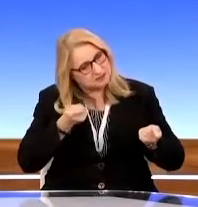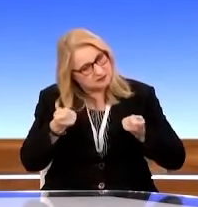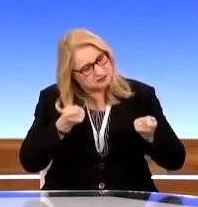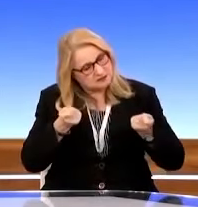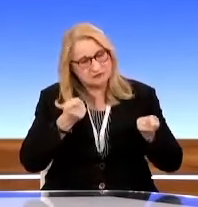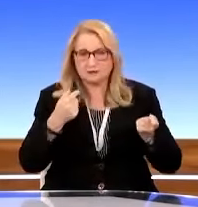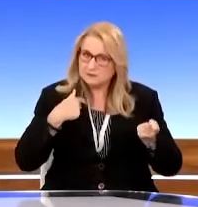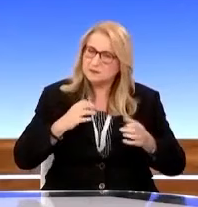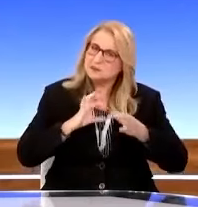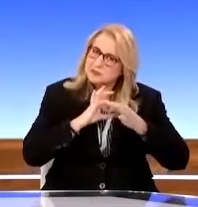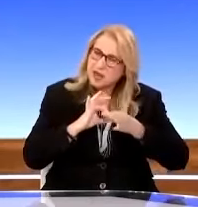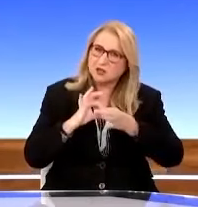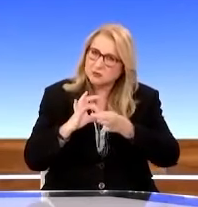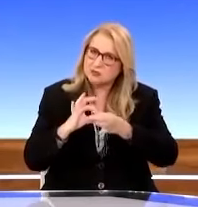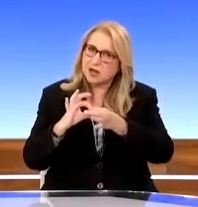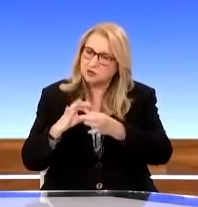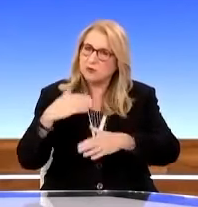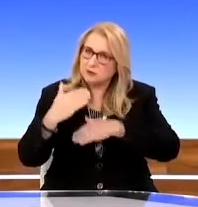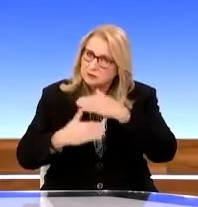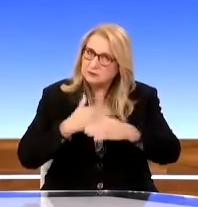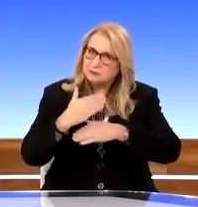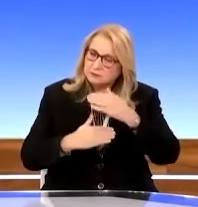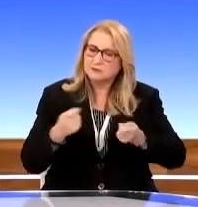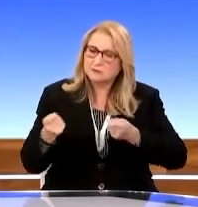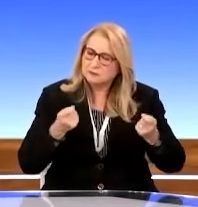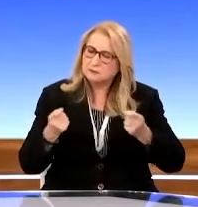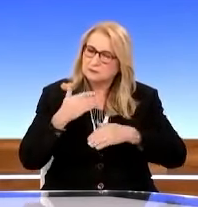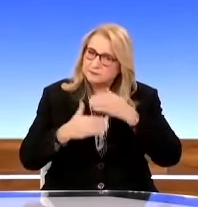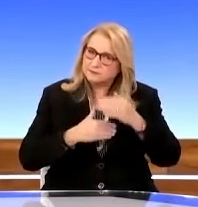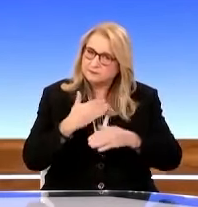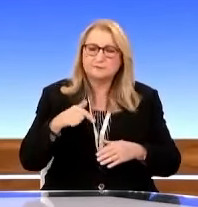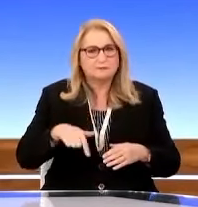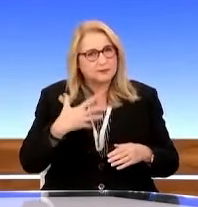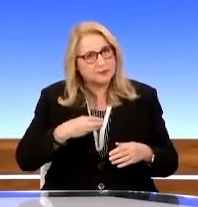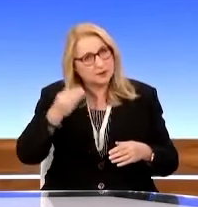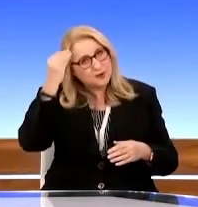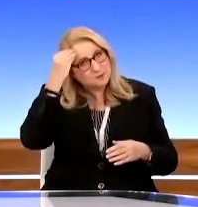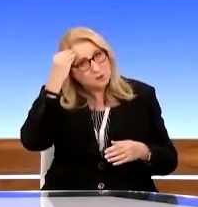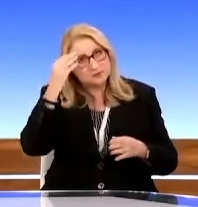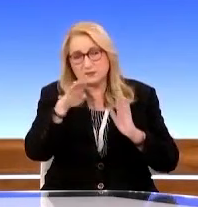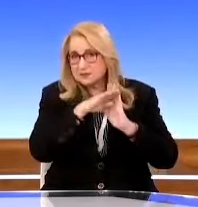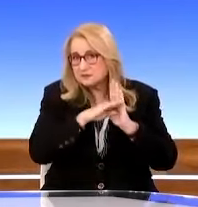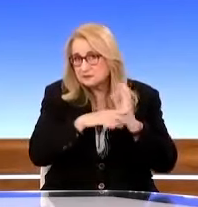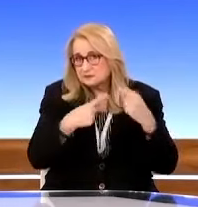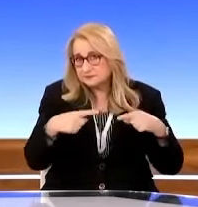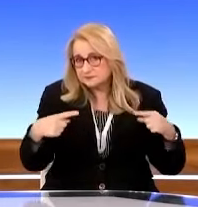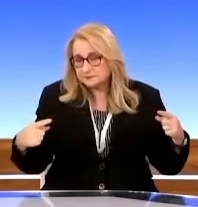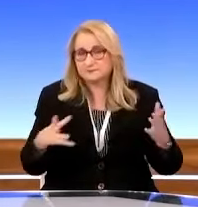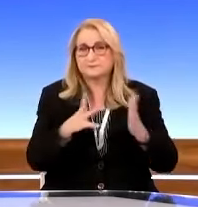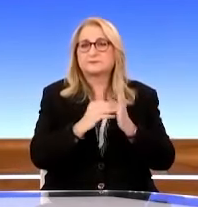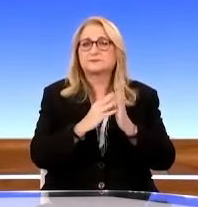το οποίο πραγματικά συνεχίζει με εντατικούς ρυθμούς. Πρέπει να λάβουμε υπόψη μας κάποιες παραμέτρους, όπως για παράδειγμα